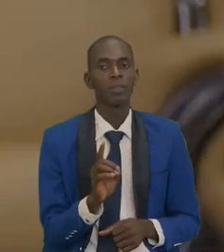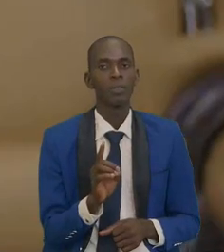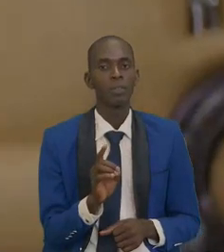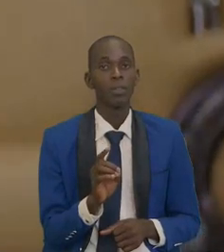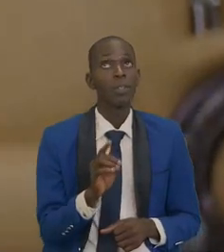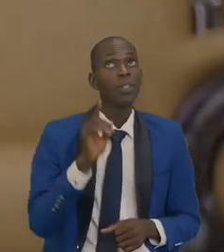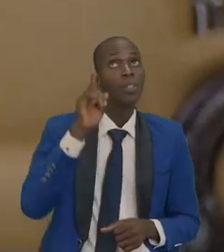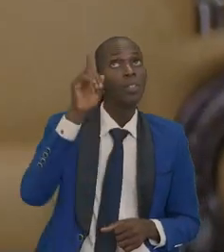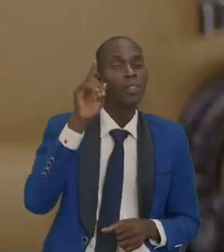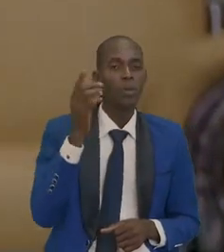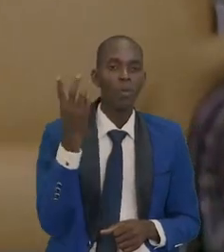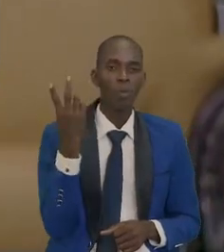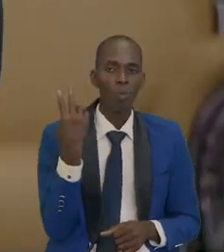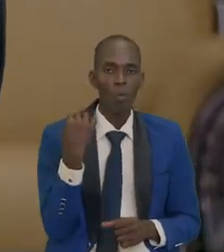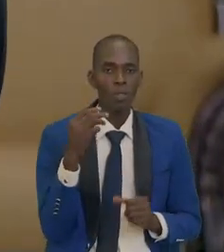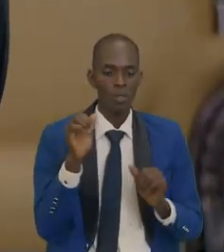il peut aussi